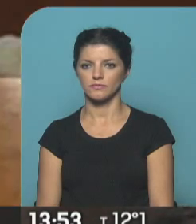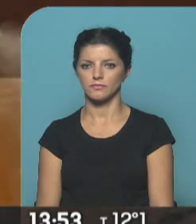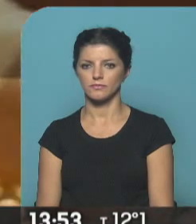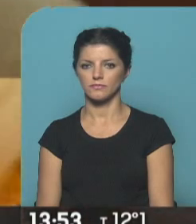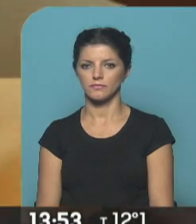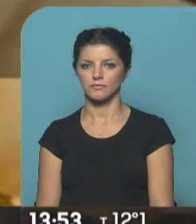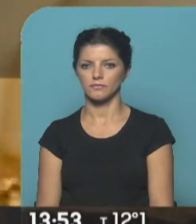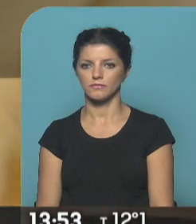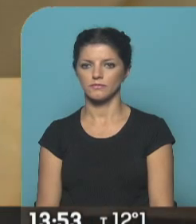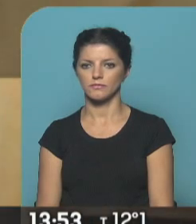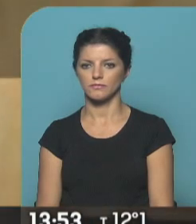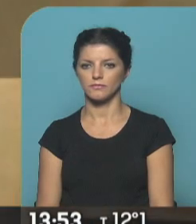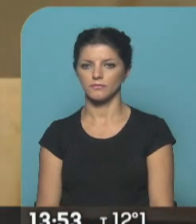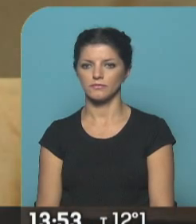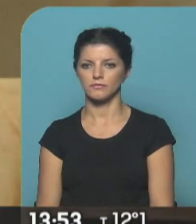आतंकवाद के खिलाफ लड़ाई,